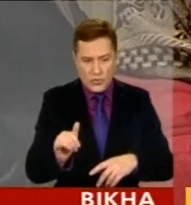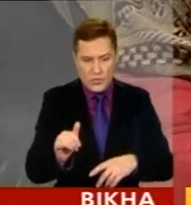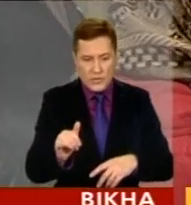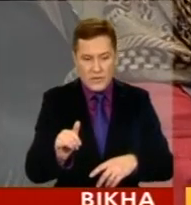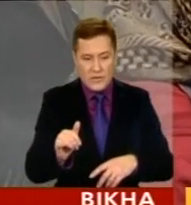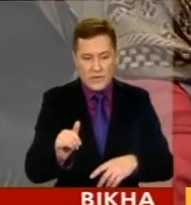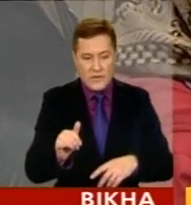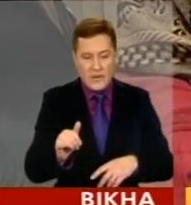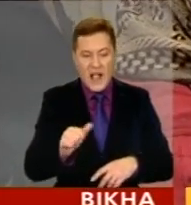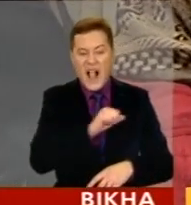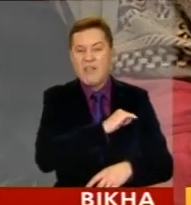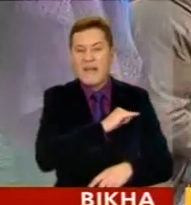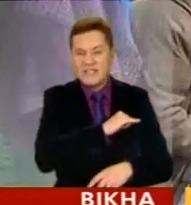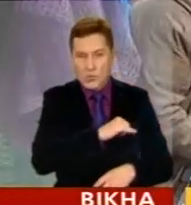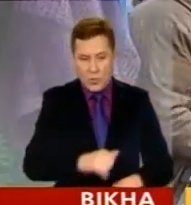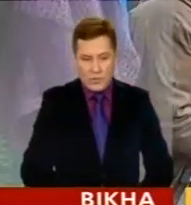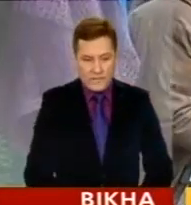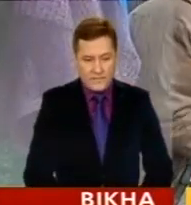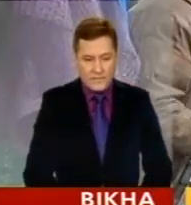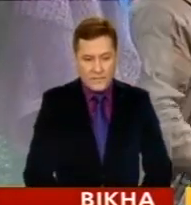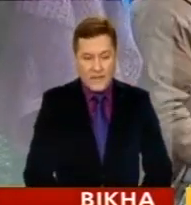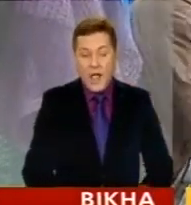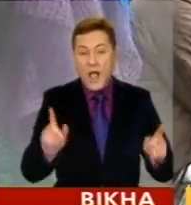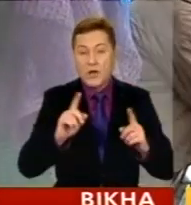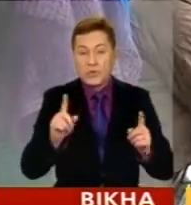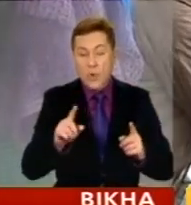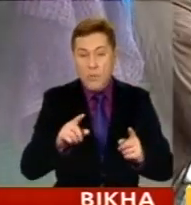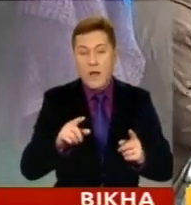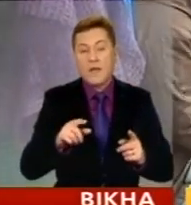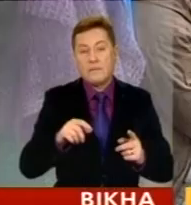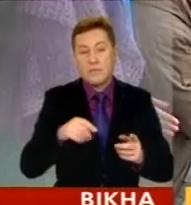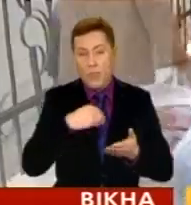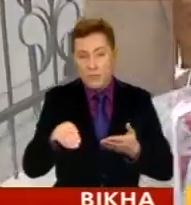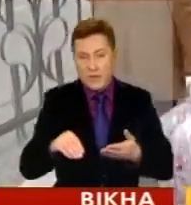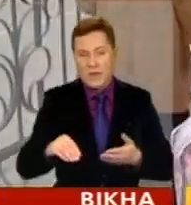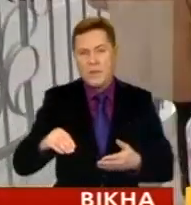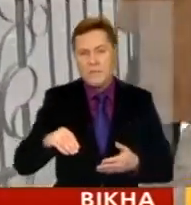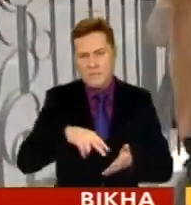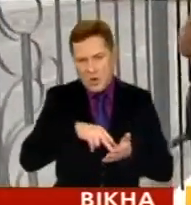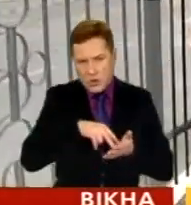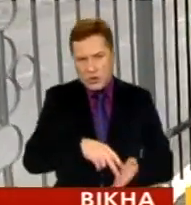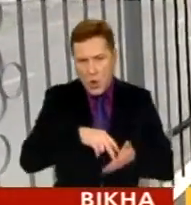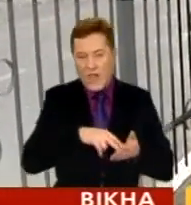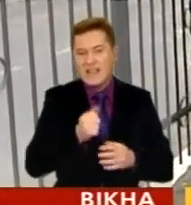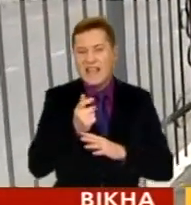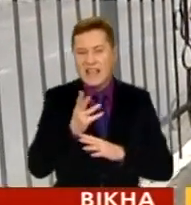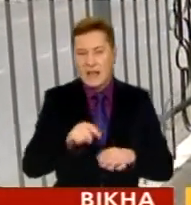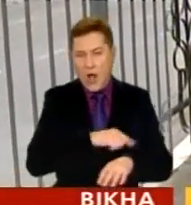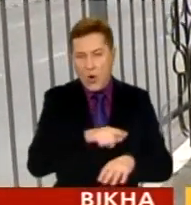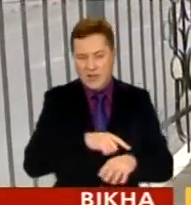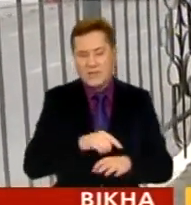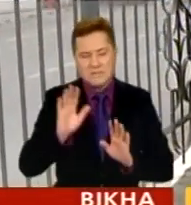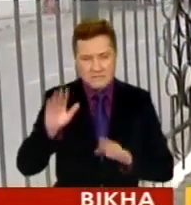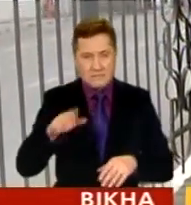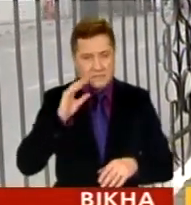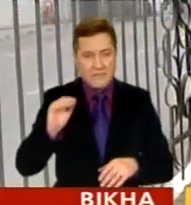Будете селедку із ковбасою покупати, так? Да? Да. Аби їх купити, простояти доведеться кілька годин. Та людей це не спиняє. З базару до пункту